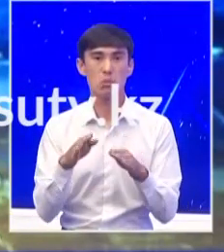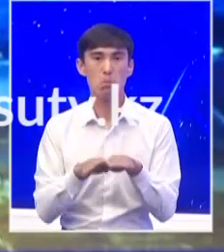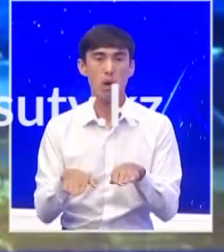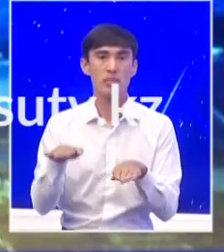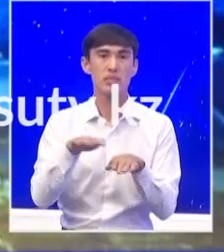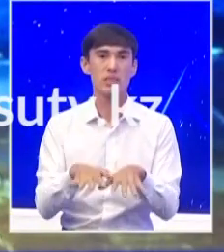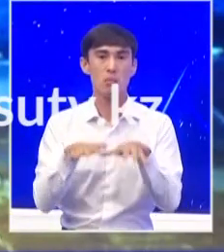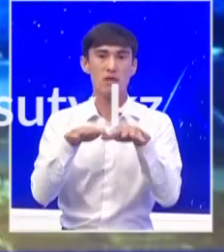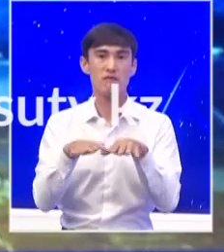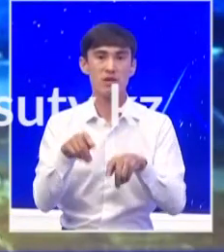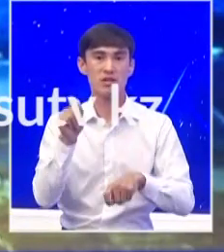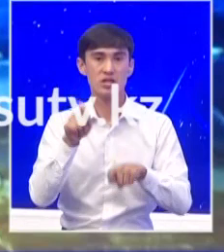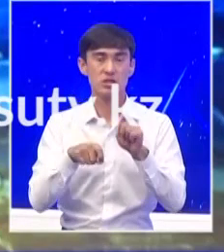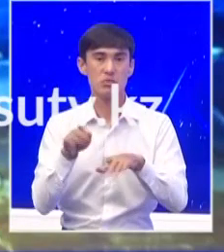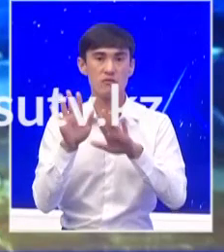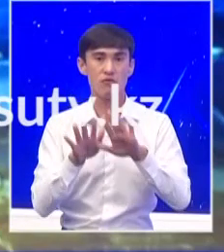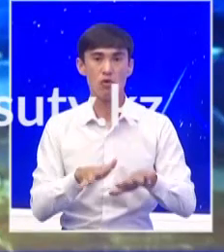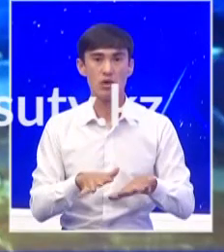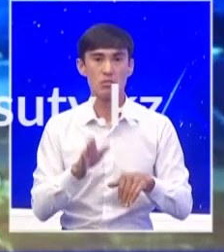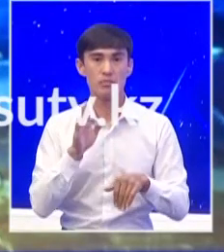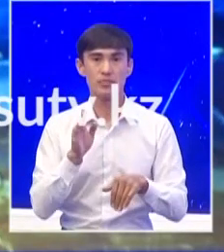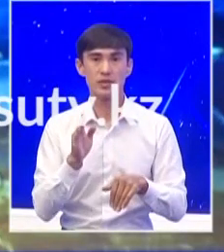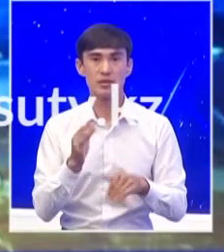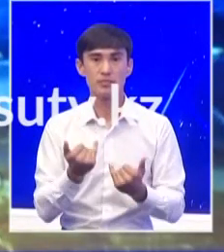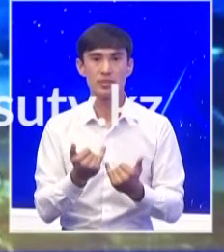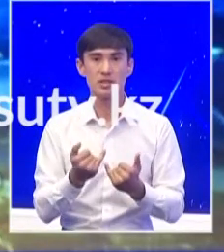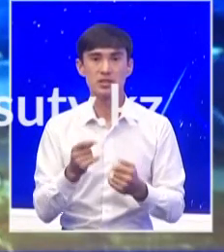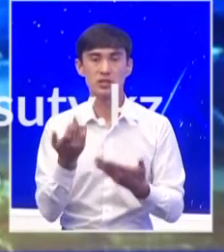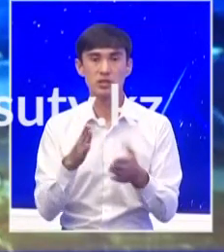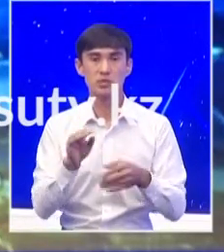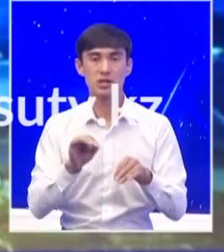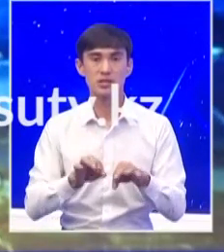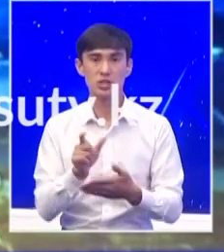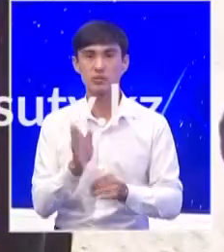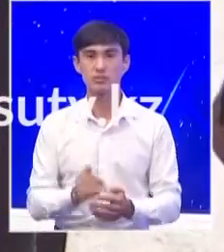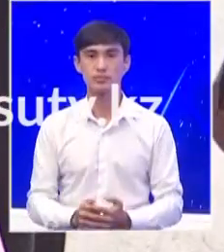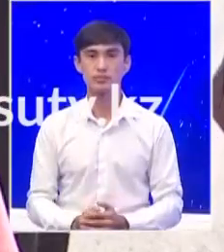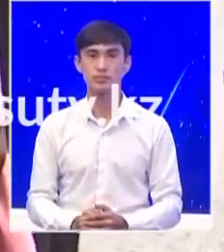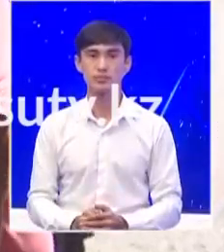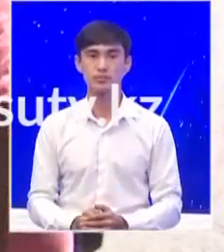подтапливают талыми и дождевыми водами. В ситуации разбирался наш корреспондент.